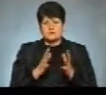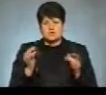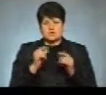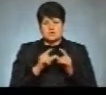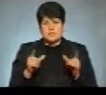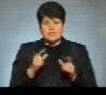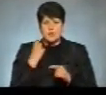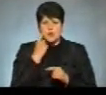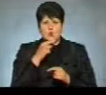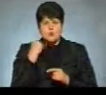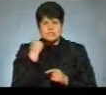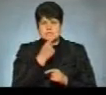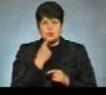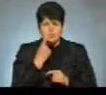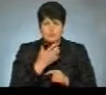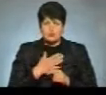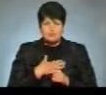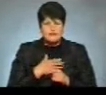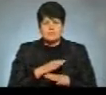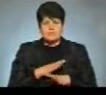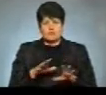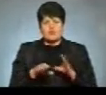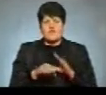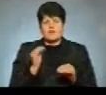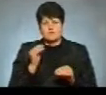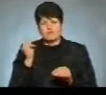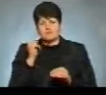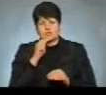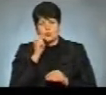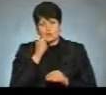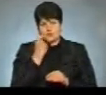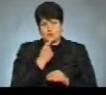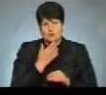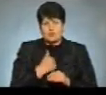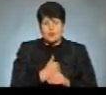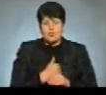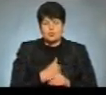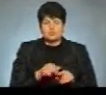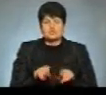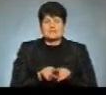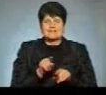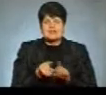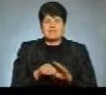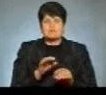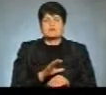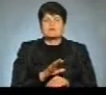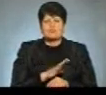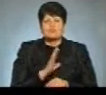російськомовних і так далі. Тобто у мене не було там вибору вчитись українською. Я хочу, щоб такий вибір був і